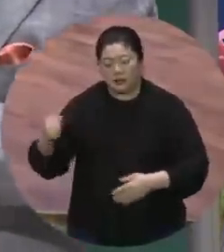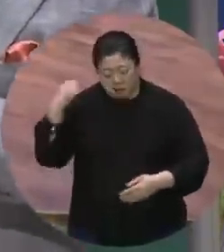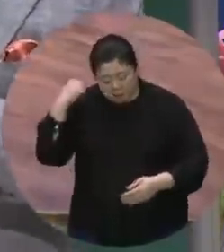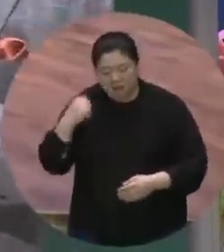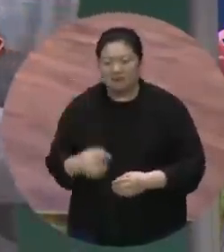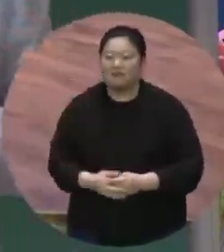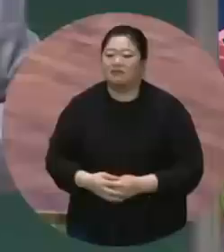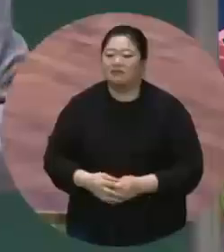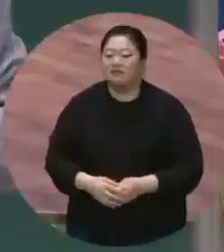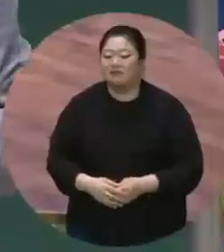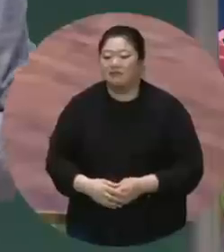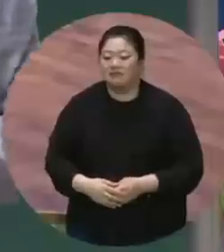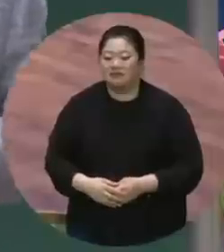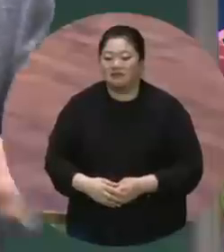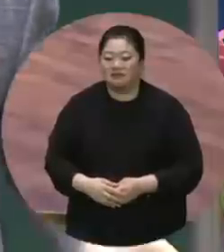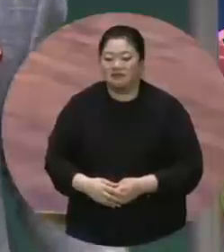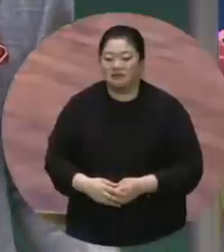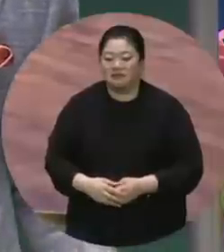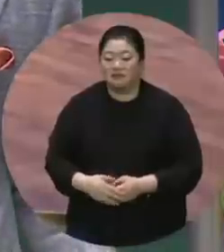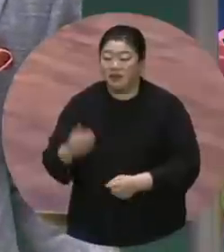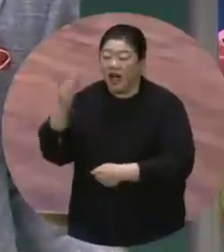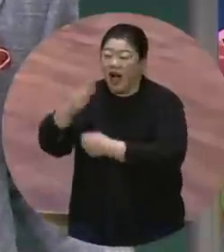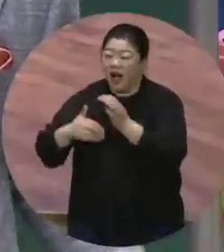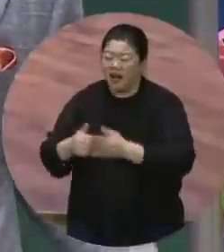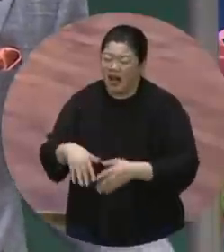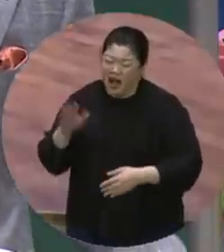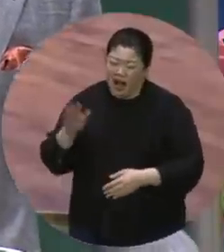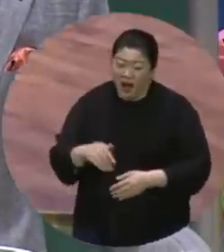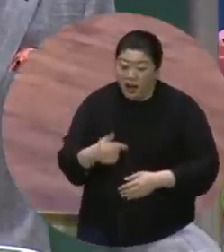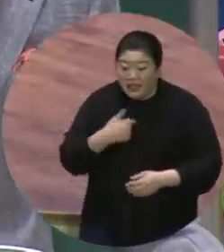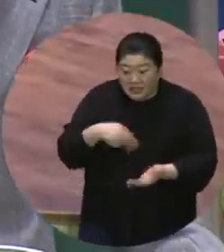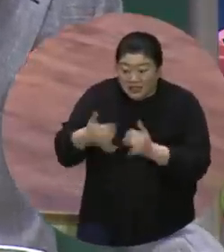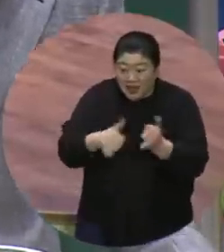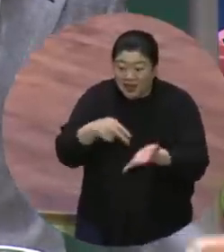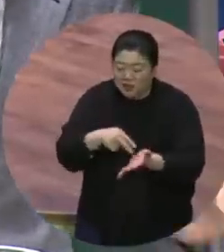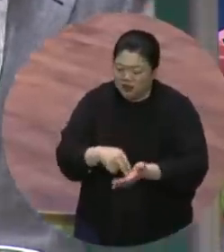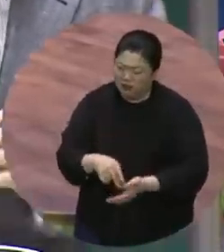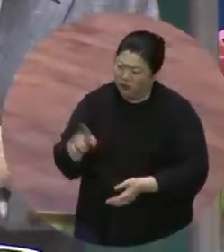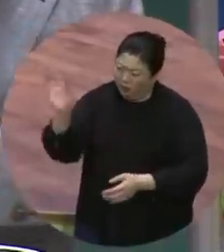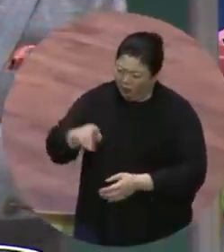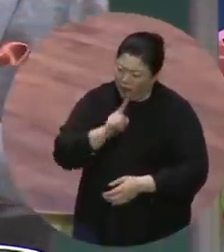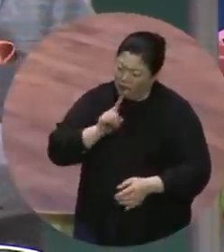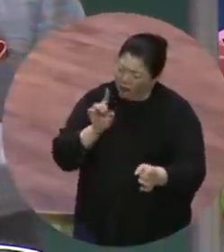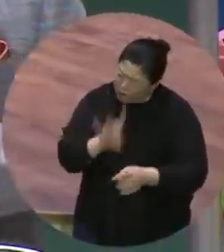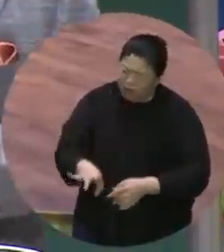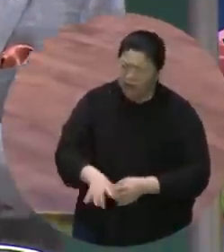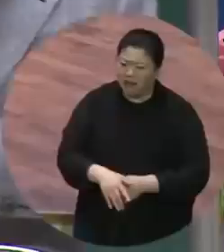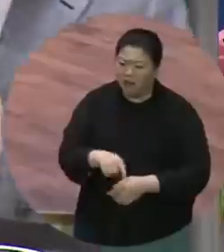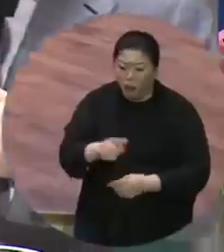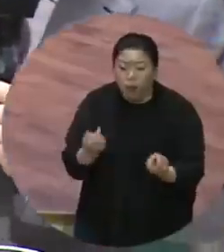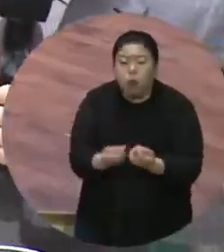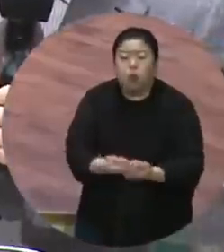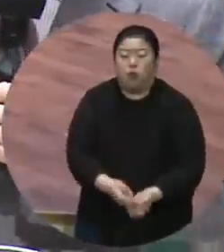거요. 하나님이 하셨다. 말도 안 되는 소리입니다. 말도 안. 불신자는 믿을 수 없는 거요.